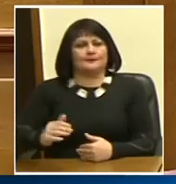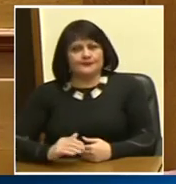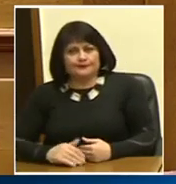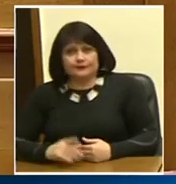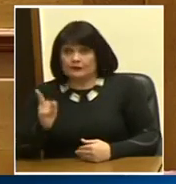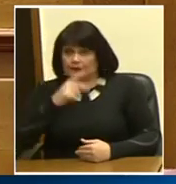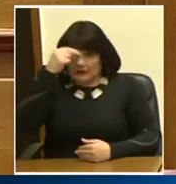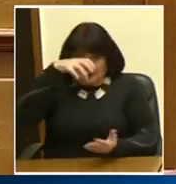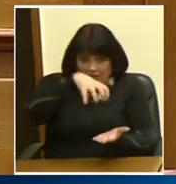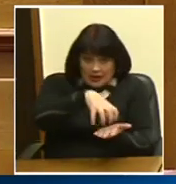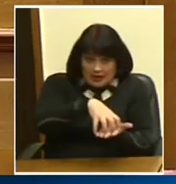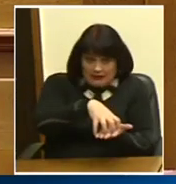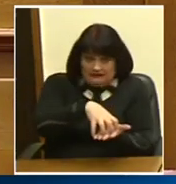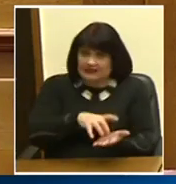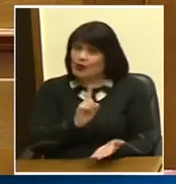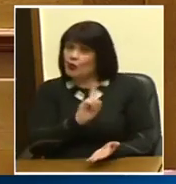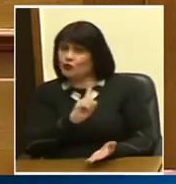Εκκλησία, ούτε η Πολιτεία